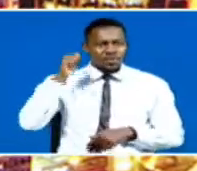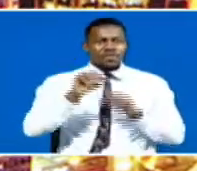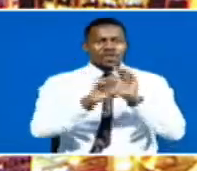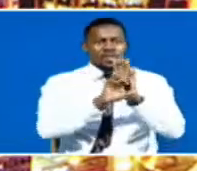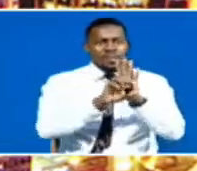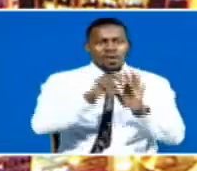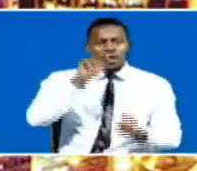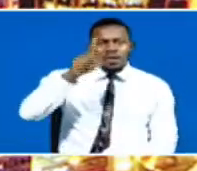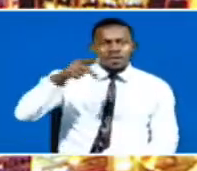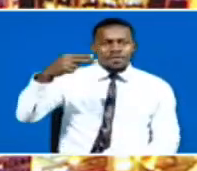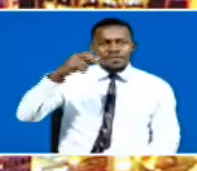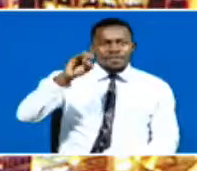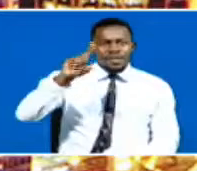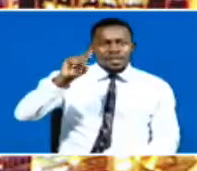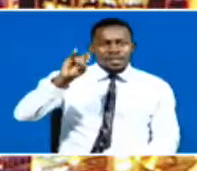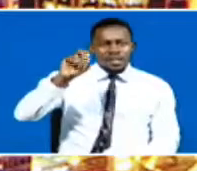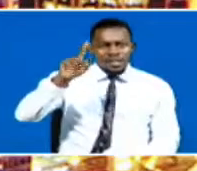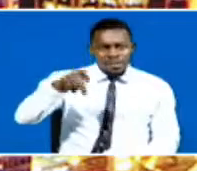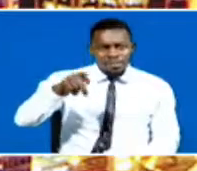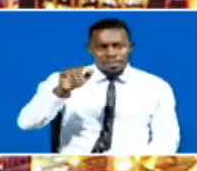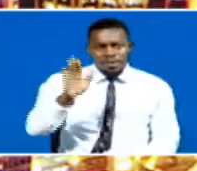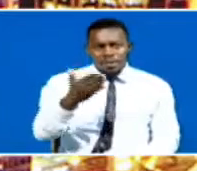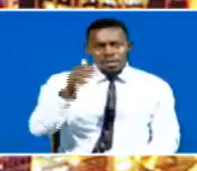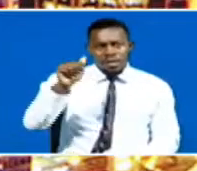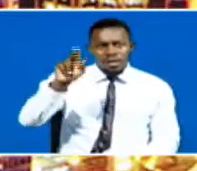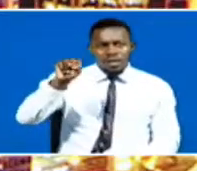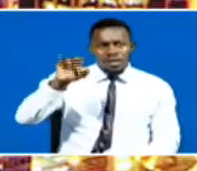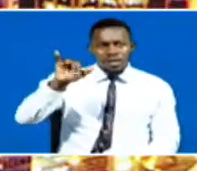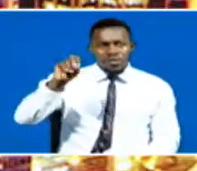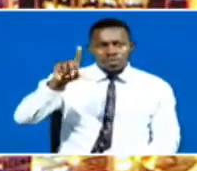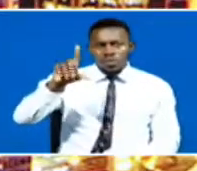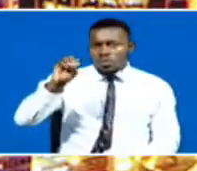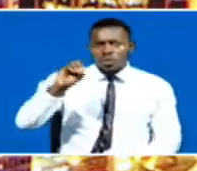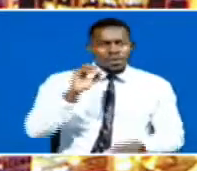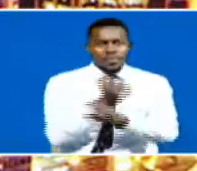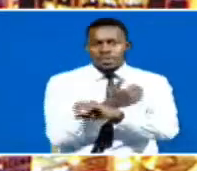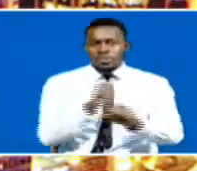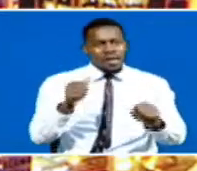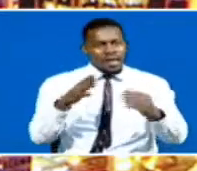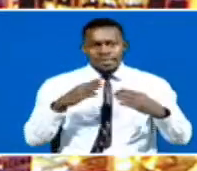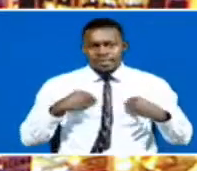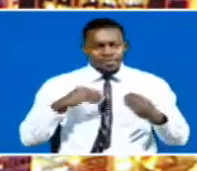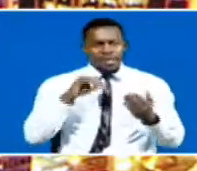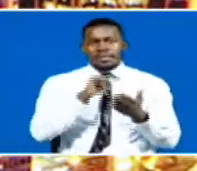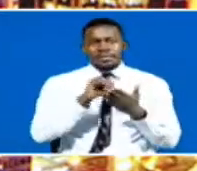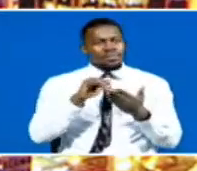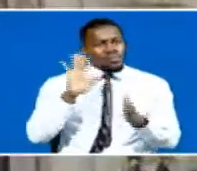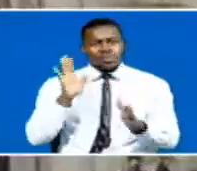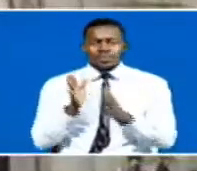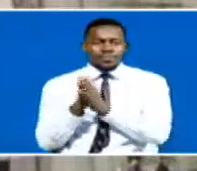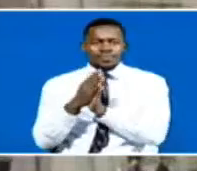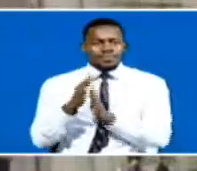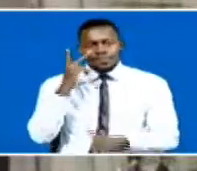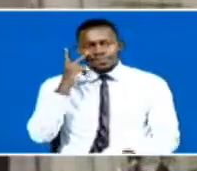akionya maaskofu nchini dhidi ya kubariki mahusiano ya aina hiyo. Gloria Milimu na taarifa zaidi.